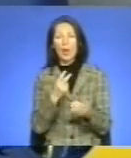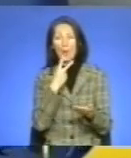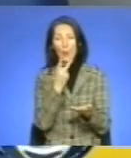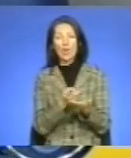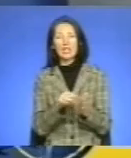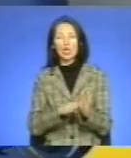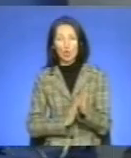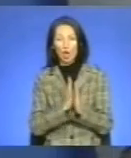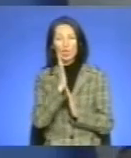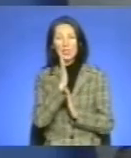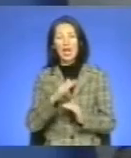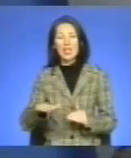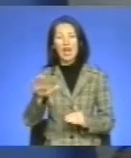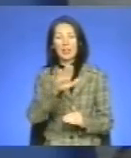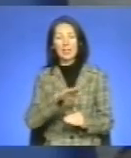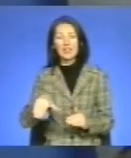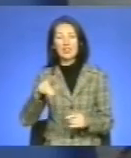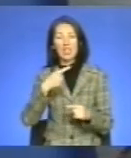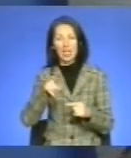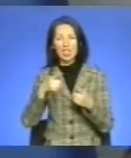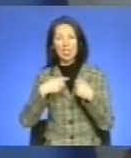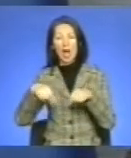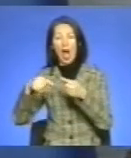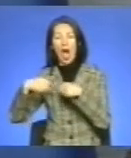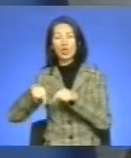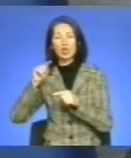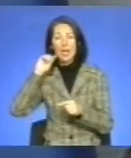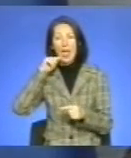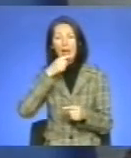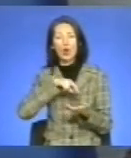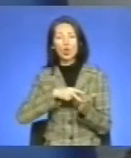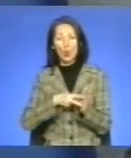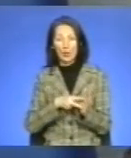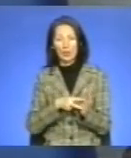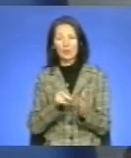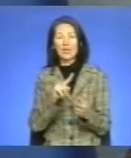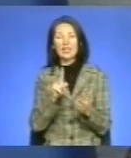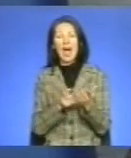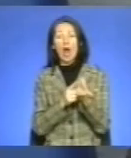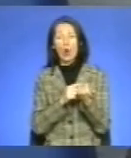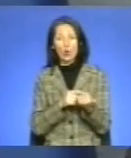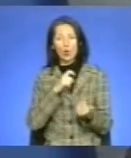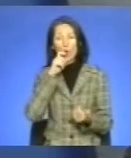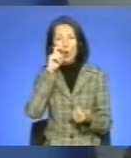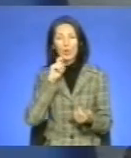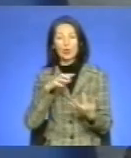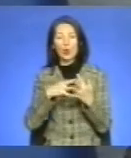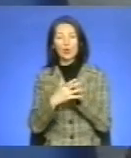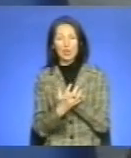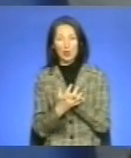на тлі всіх інших галузей економіки. За рахунок українського